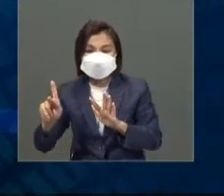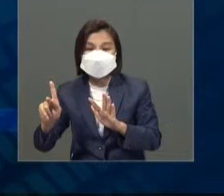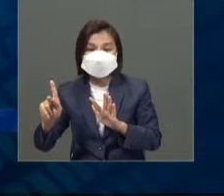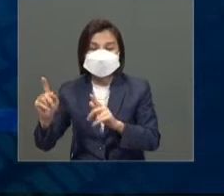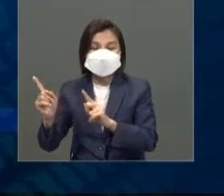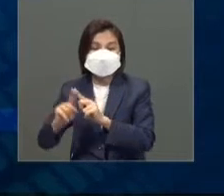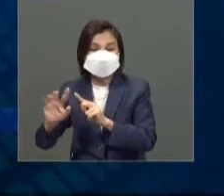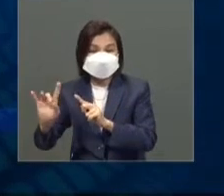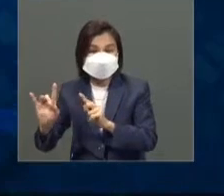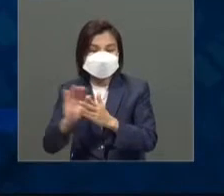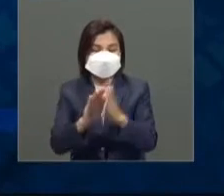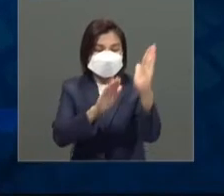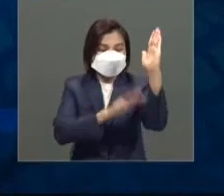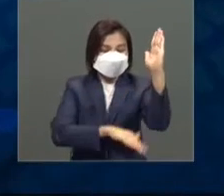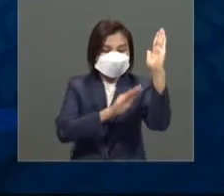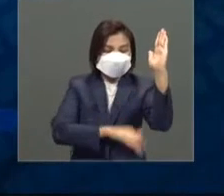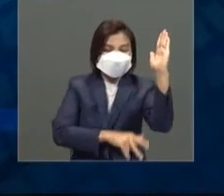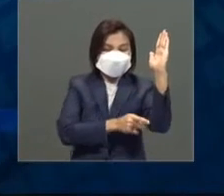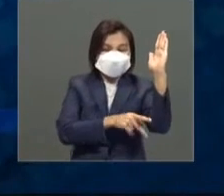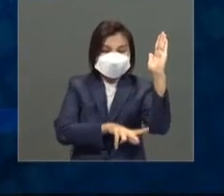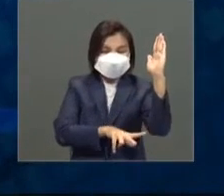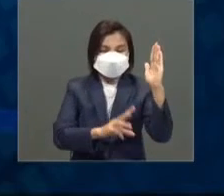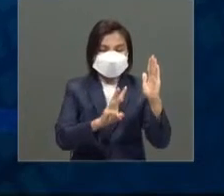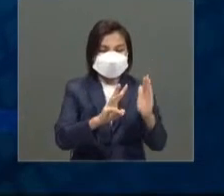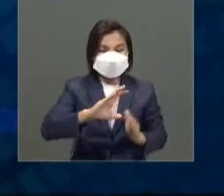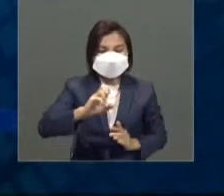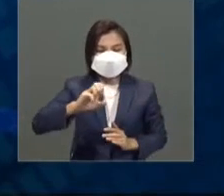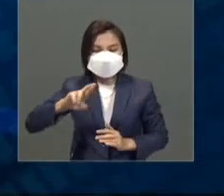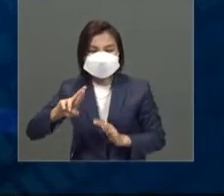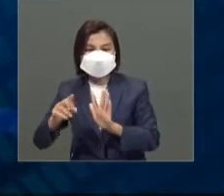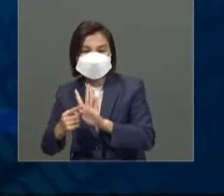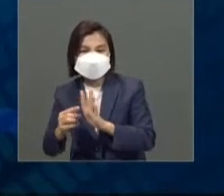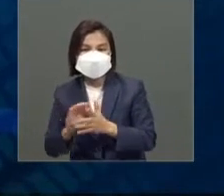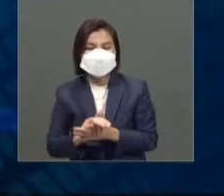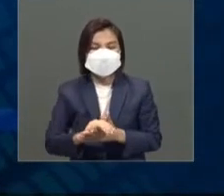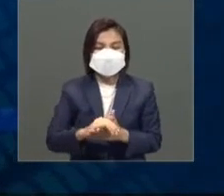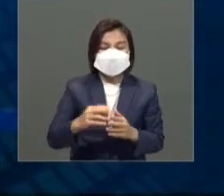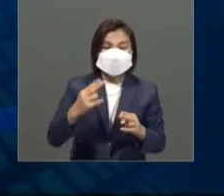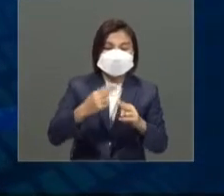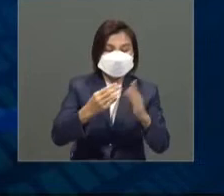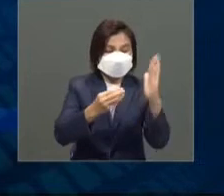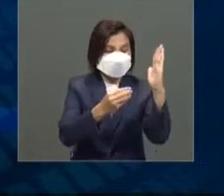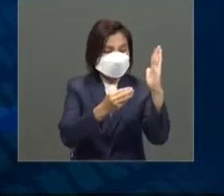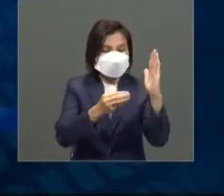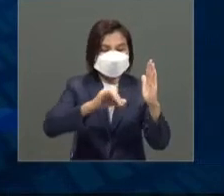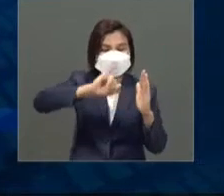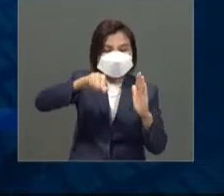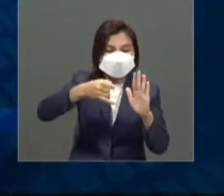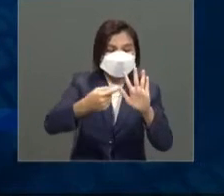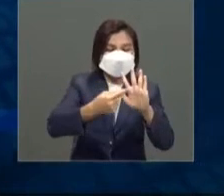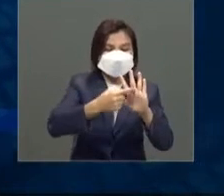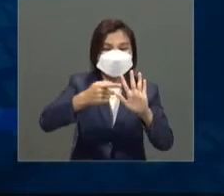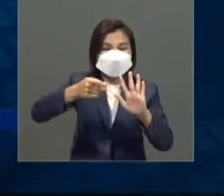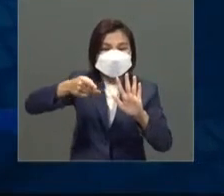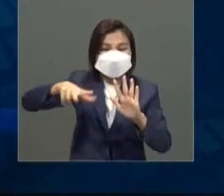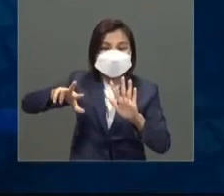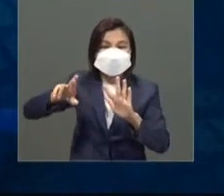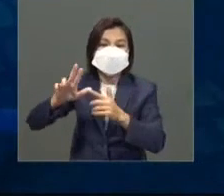ศูนย์วัคซีนและตรวจสุขภาพบางรักนะครับโรงพยาบาลจุฬารัตน์3ครับขอภาพถัด